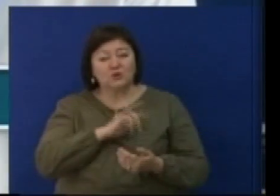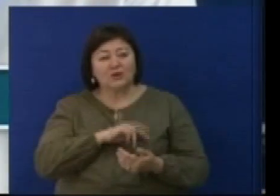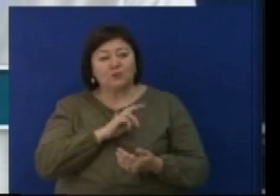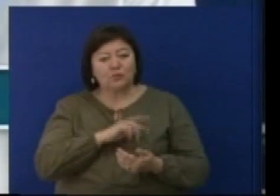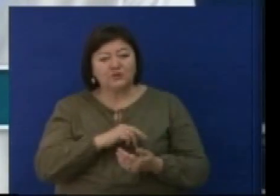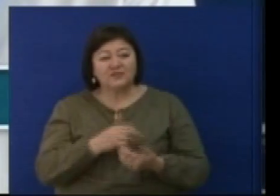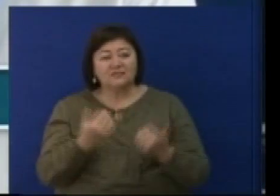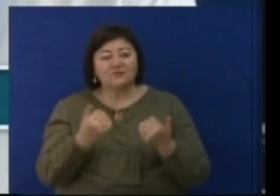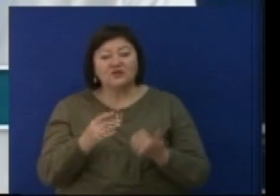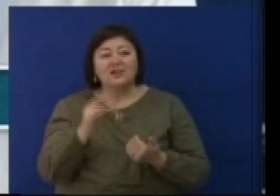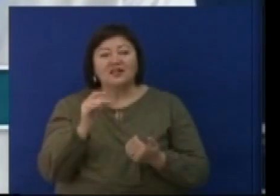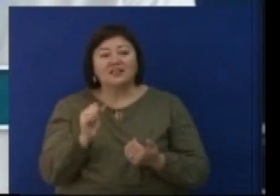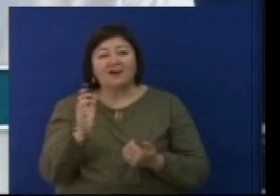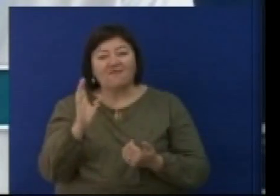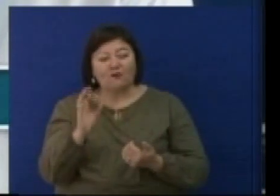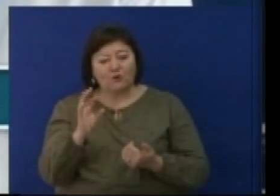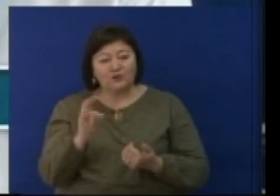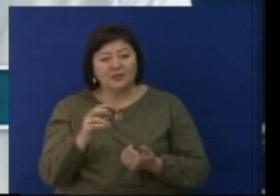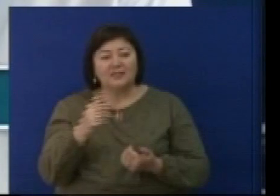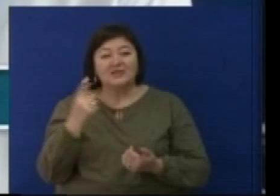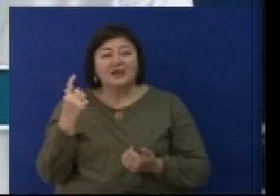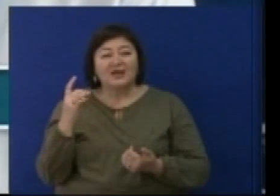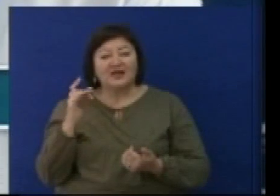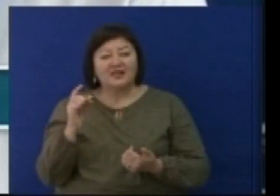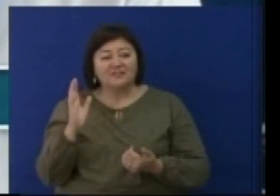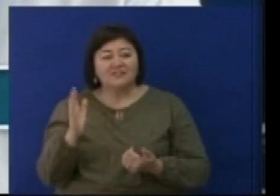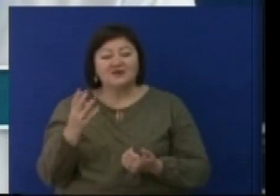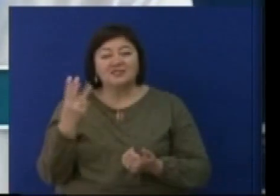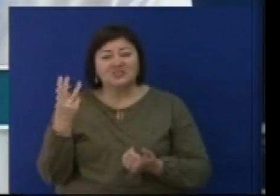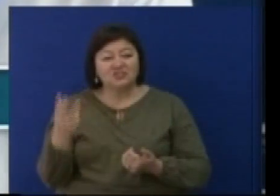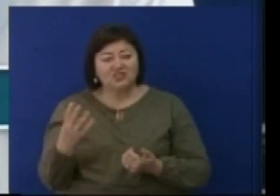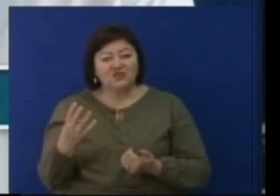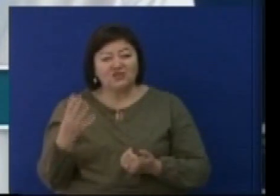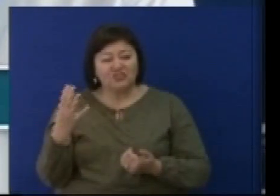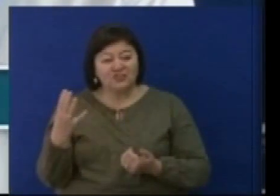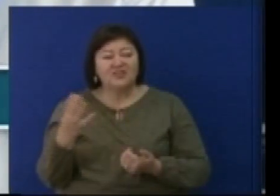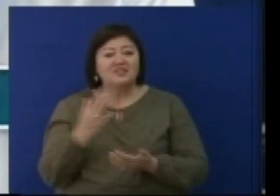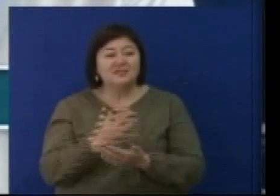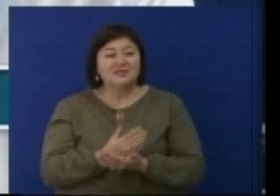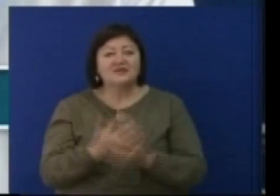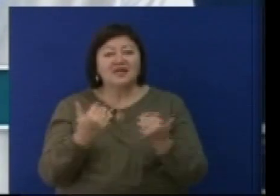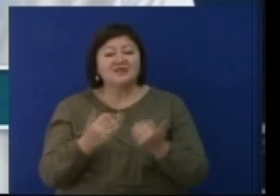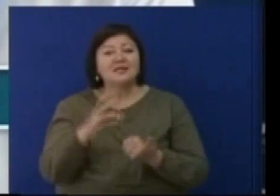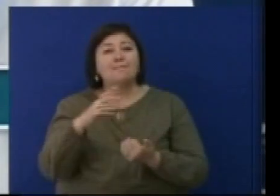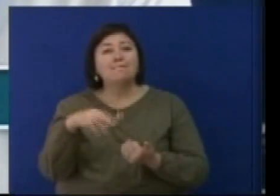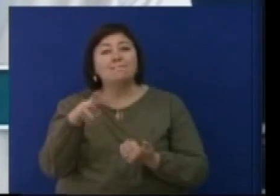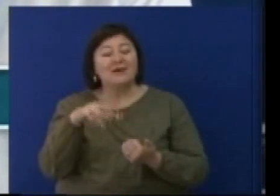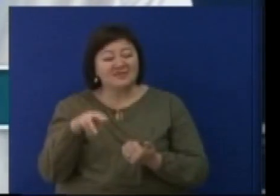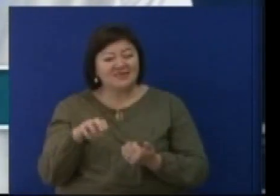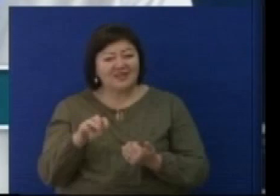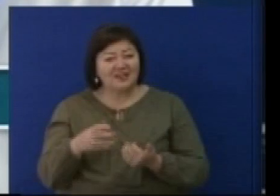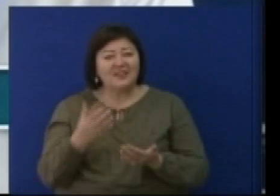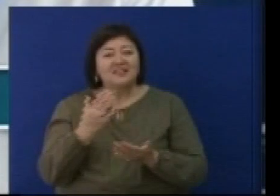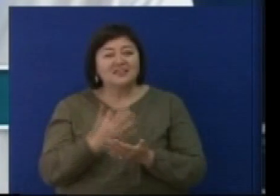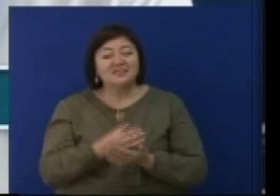уақытта Равон брендінде Равон R2, Равон R3, Равон R4 модельдері ұсынылған. Бұл модельдер біздің әлеуетті